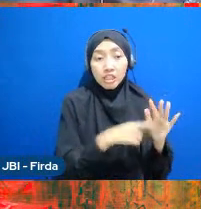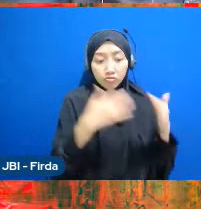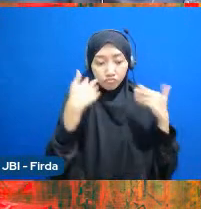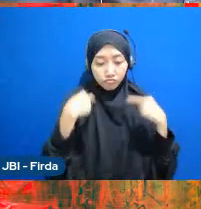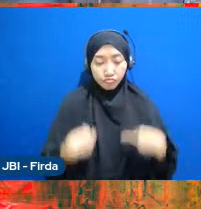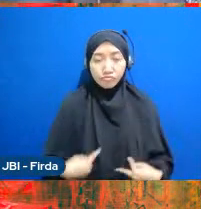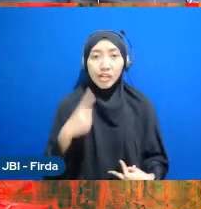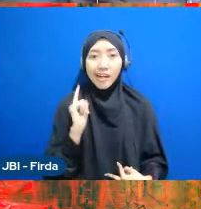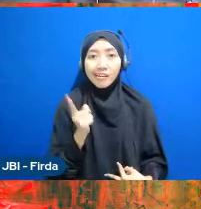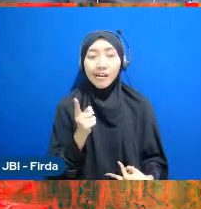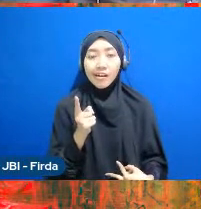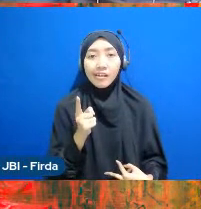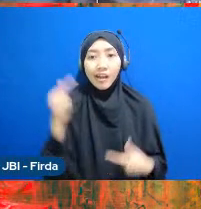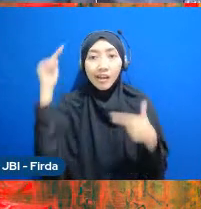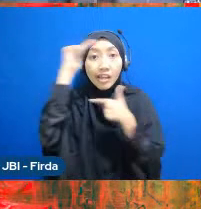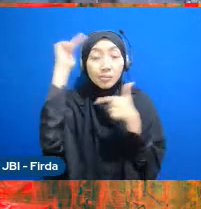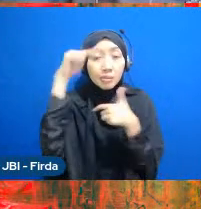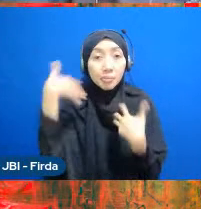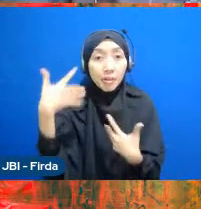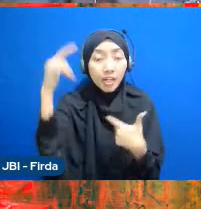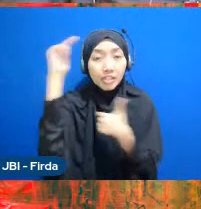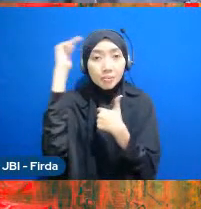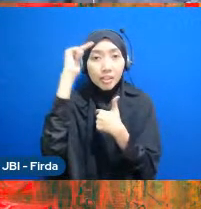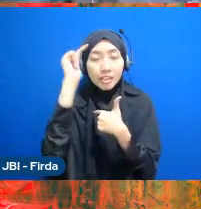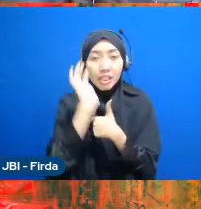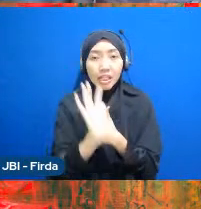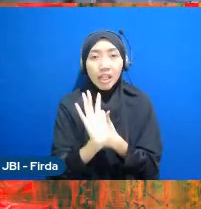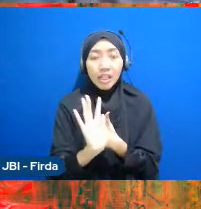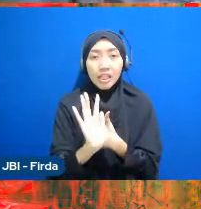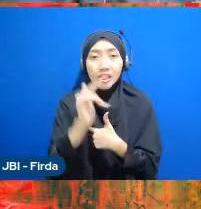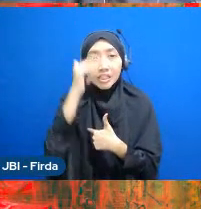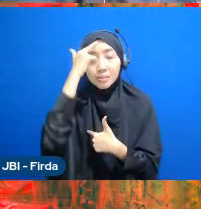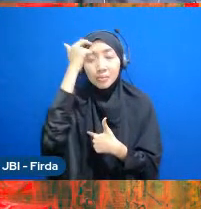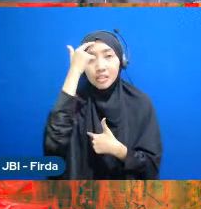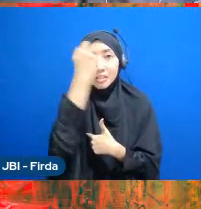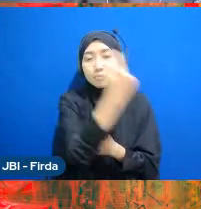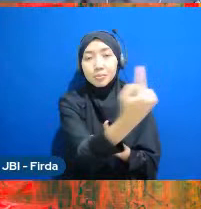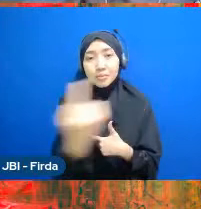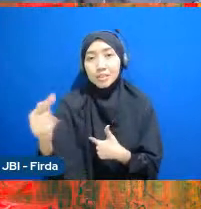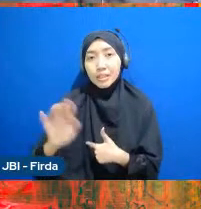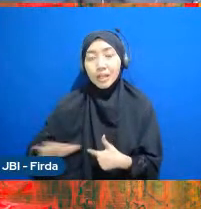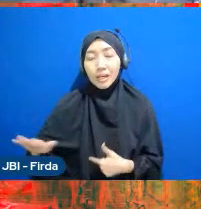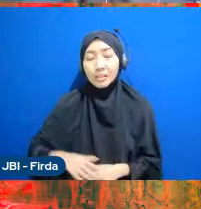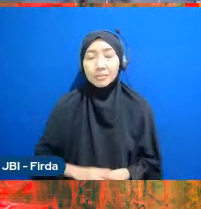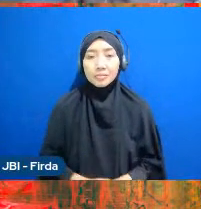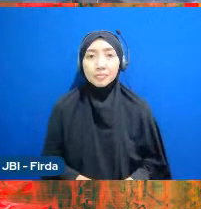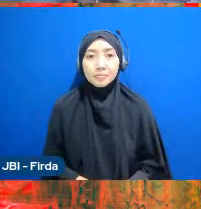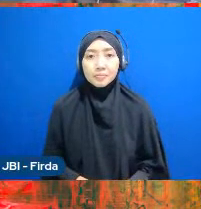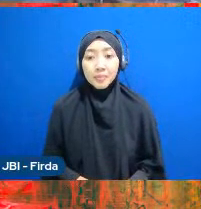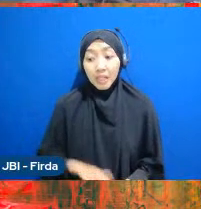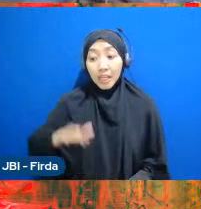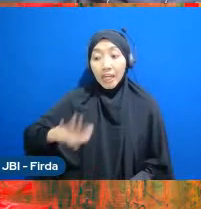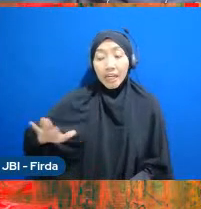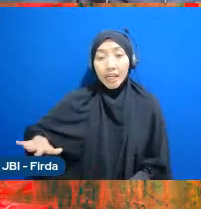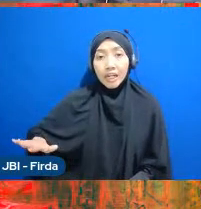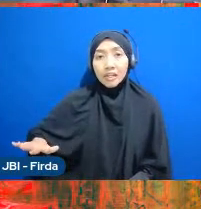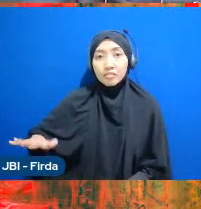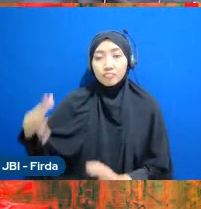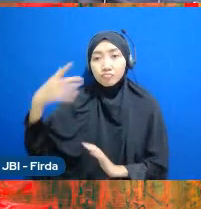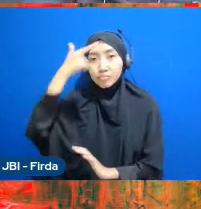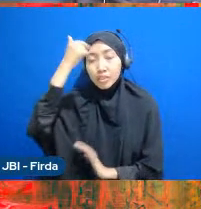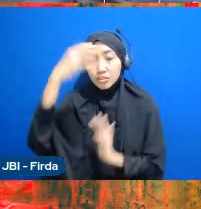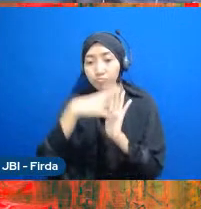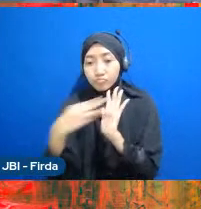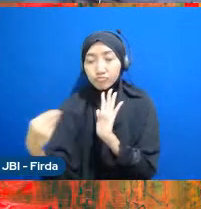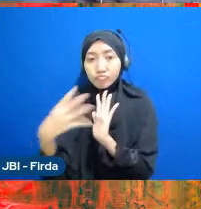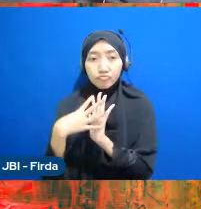kemudian bagaimana ekspresinya itu, itulah yang akan dipelajari oleh setiap anak. Jadi anak-anak itu belajar bagaimana